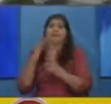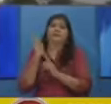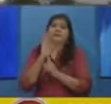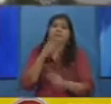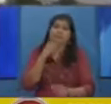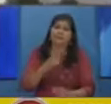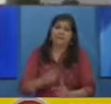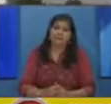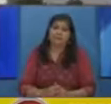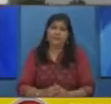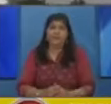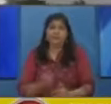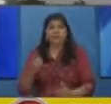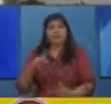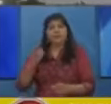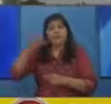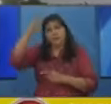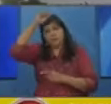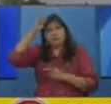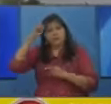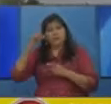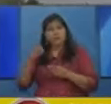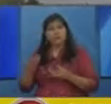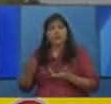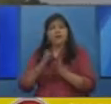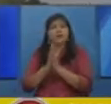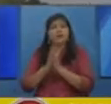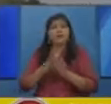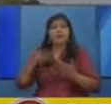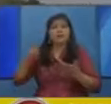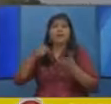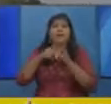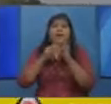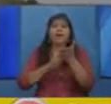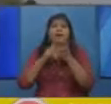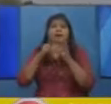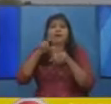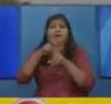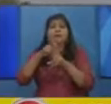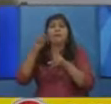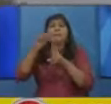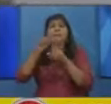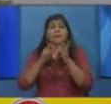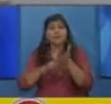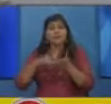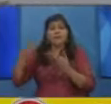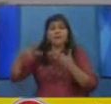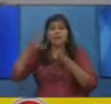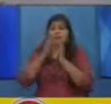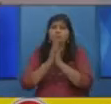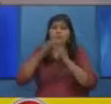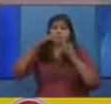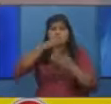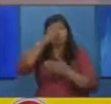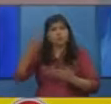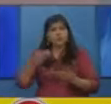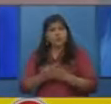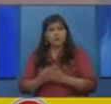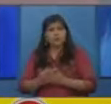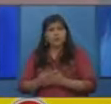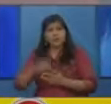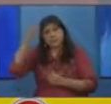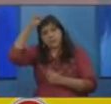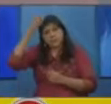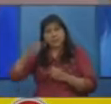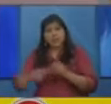प्रकार सिखों के पवित्र स्थलों में नांदेड़ साहब और पटना साहब गुरुद्वारे शामिल हैं। हमारे सिख गुरुओं ने भी